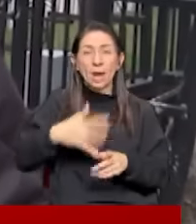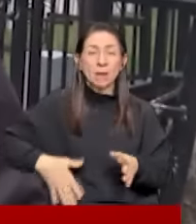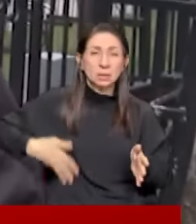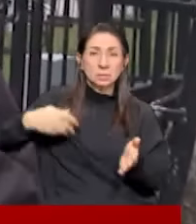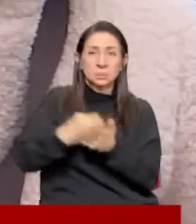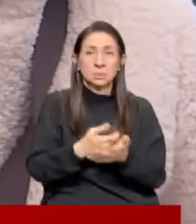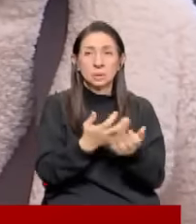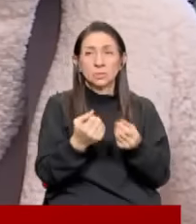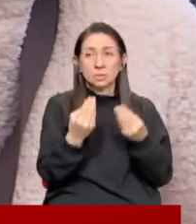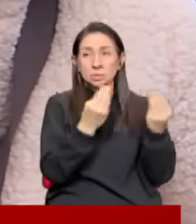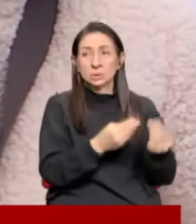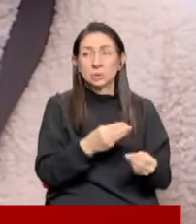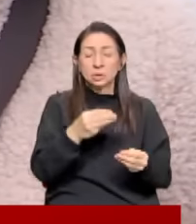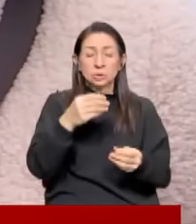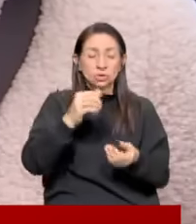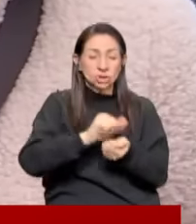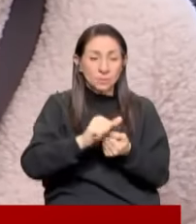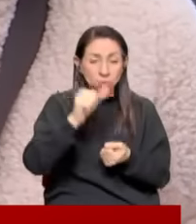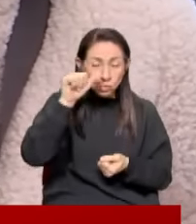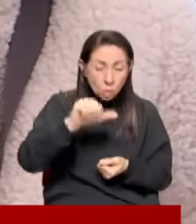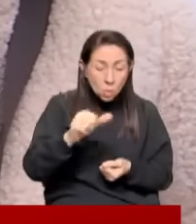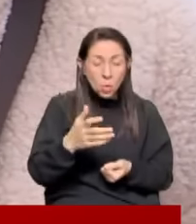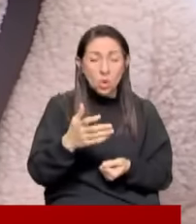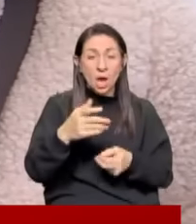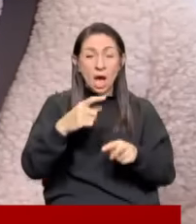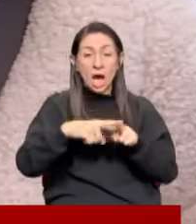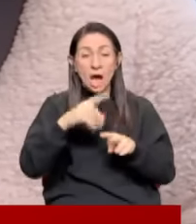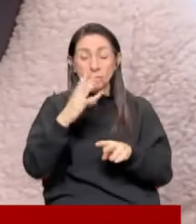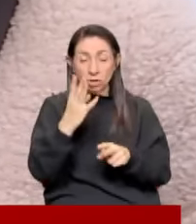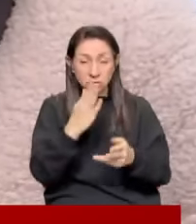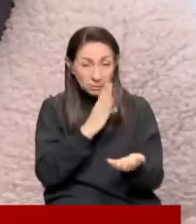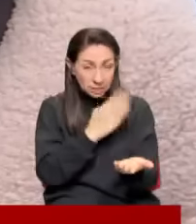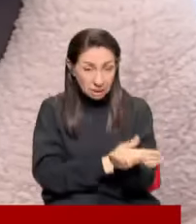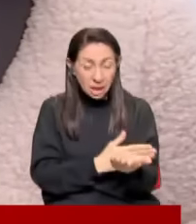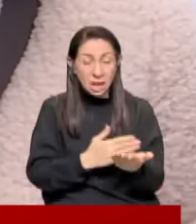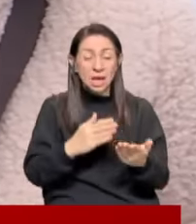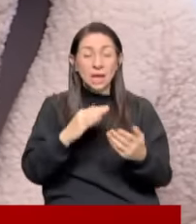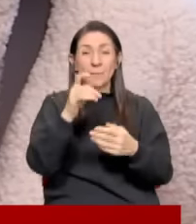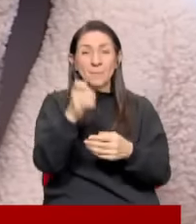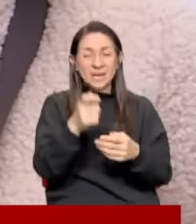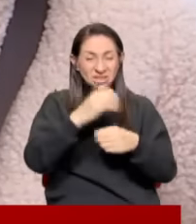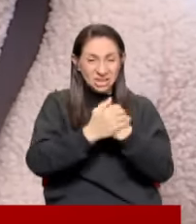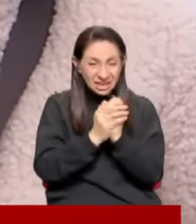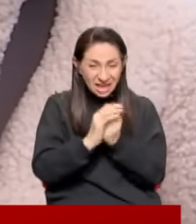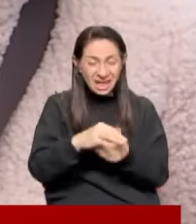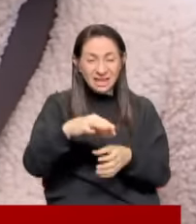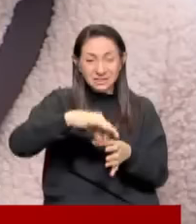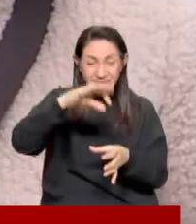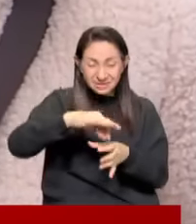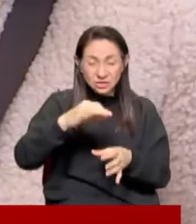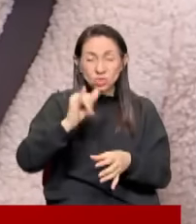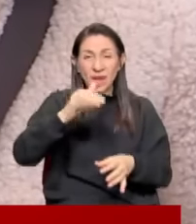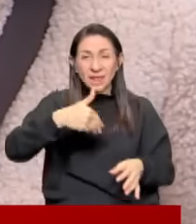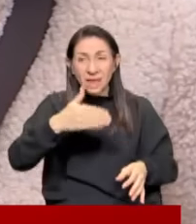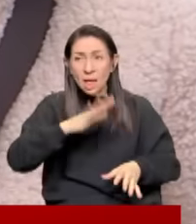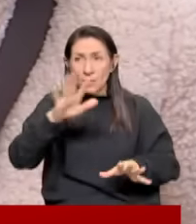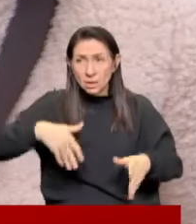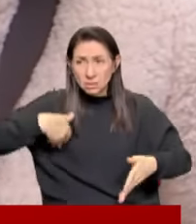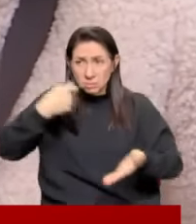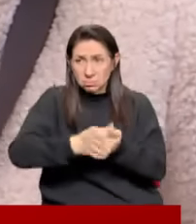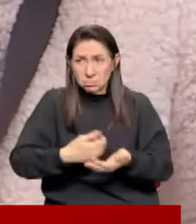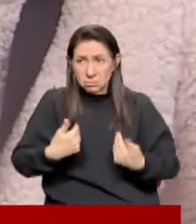aldıklarını söylüyorlar. Deterjandı, çamaşır suyuydu, A4 top kağıdıydı, havlu kağıdıydı, ıslak mendiliydi, tuvalet kağıdı. Hepsini biz